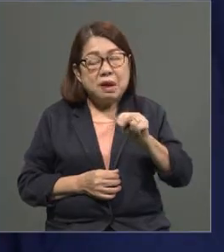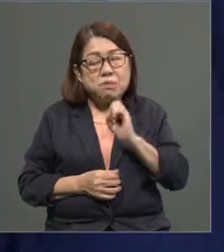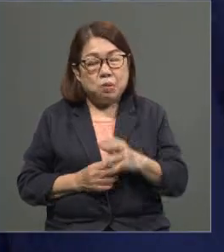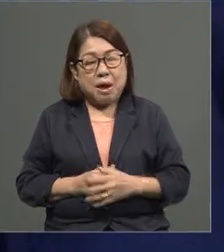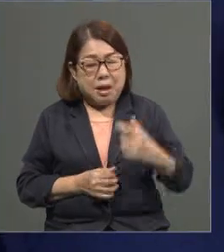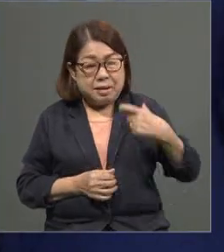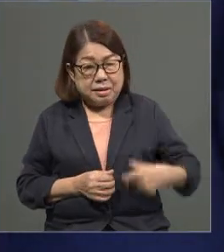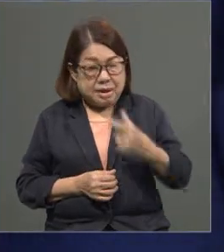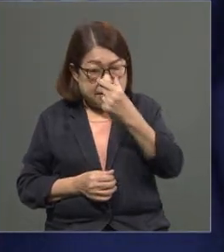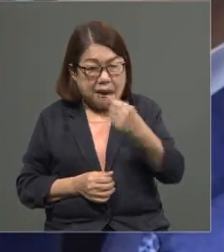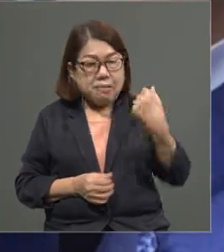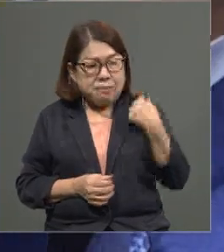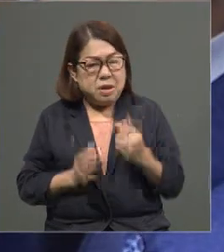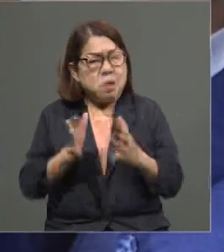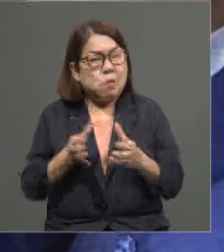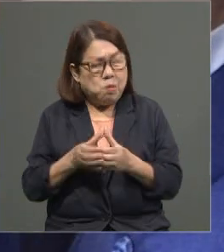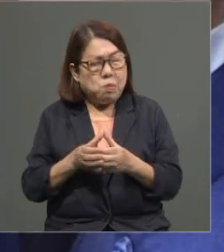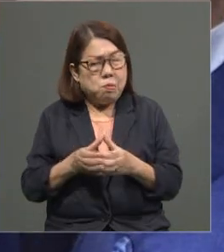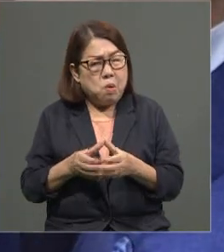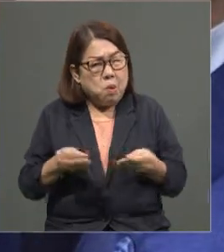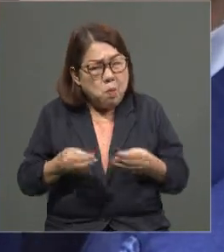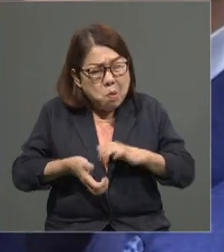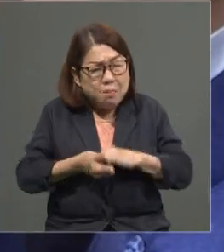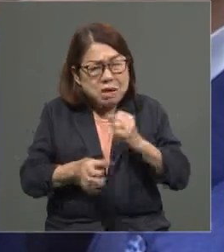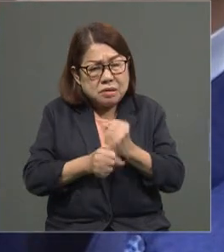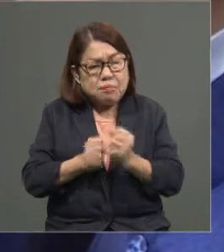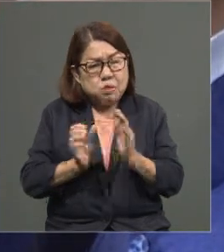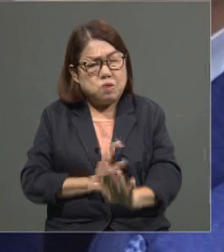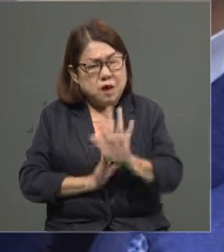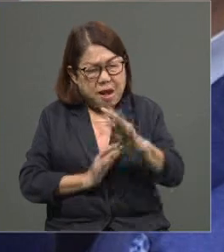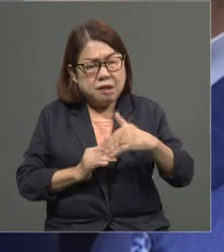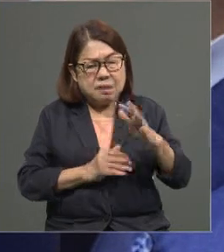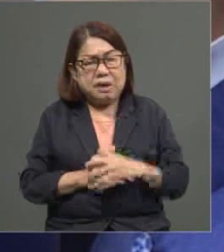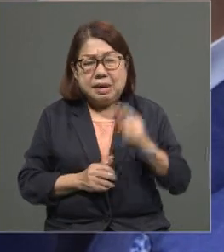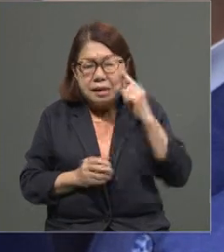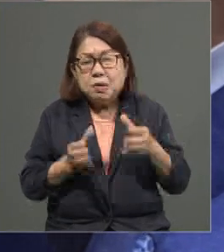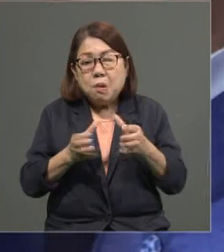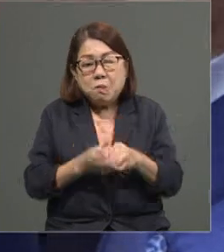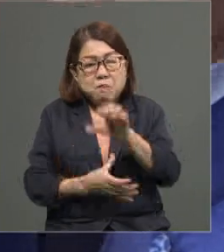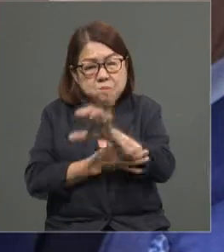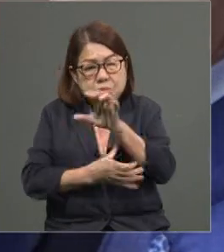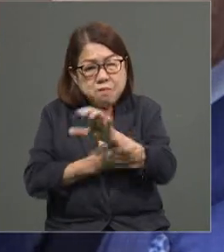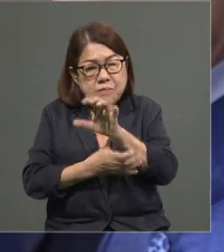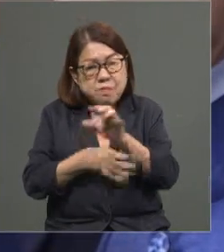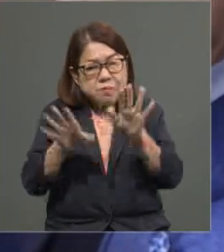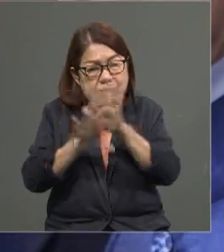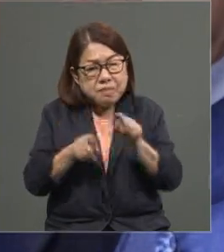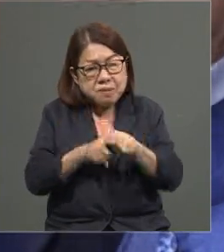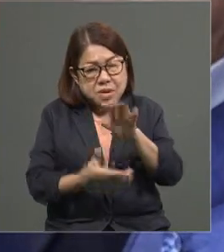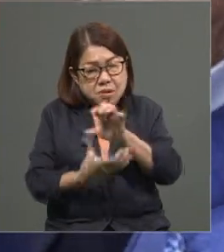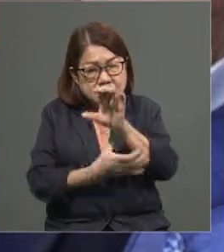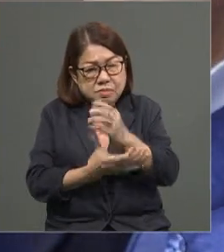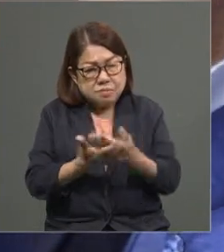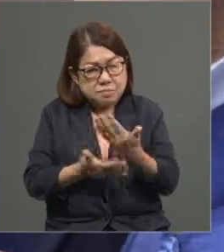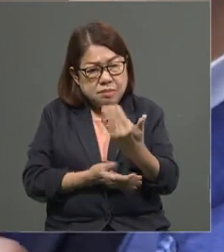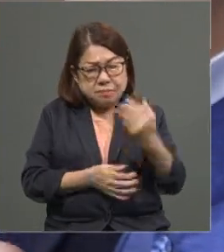เนี่ยมีเป็นขบวนการ5คนขึ้นไปดังนั้นน่าจะต้องเข้าข่ายอ้างยี่แล้วก็ซ่องโจรด้วยหรือไม่ลองฟังเสียงคุณสนธิดู